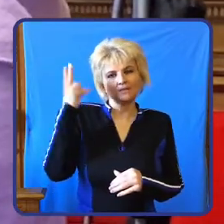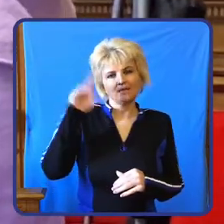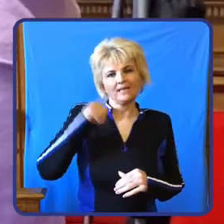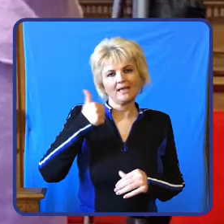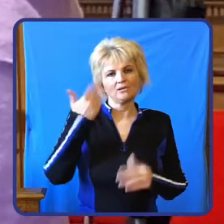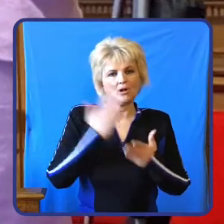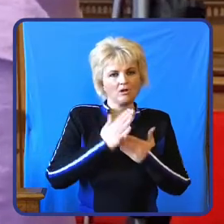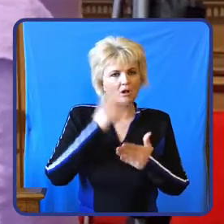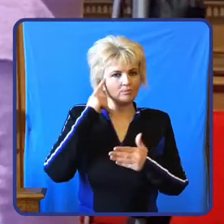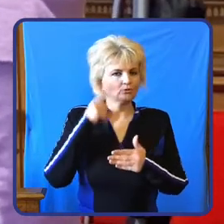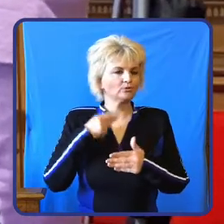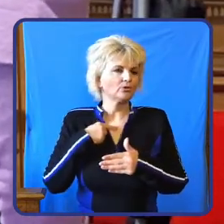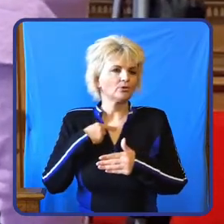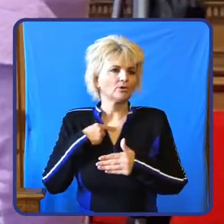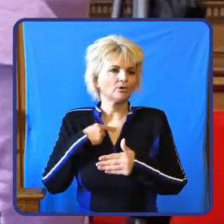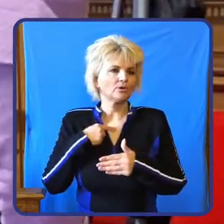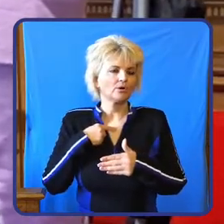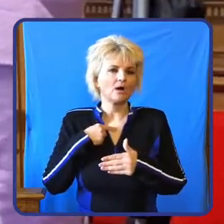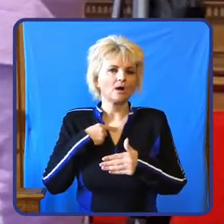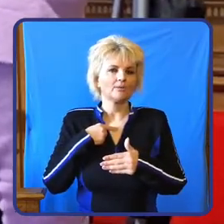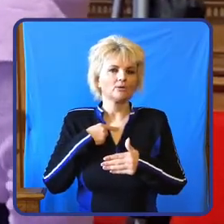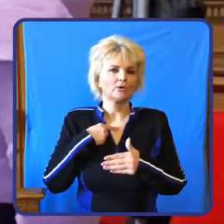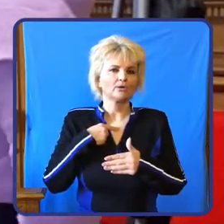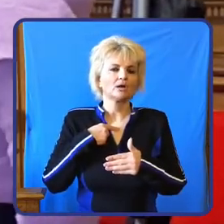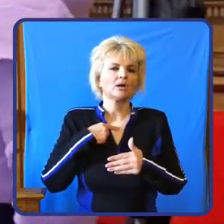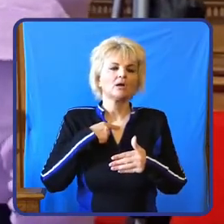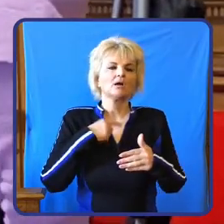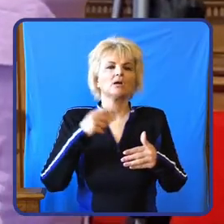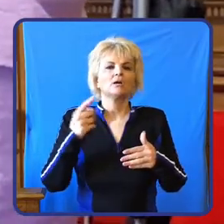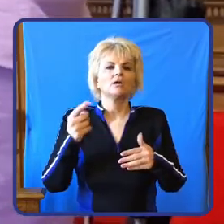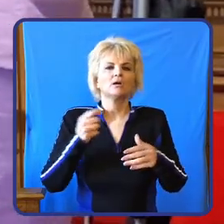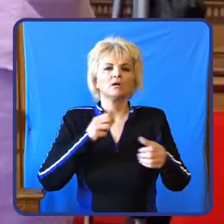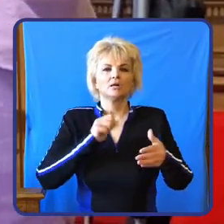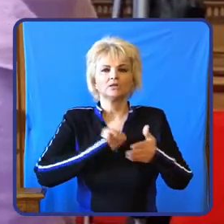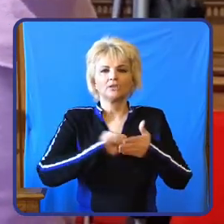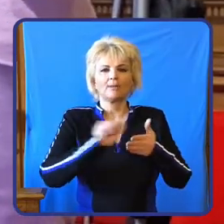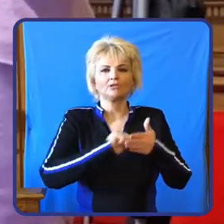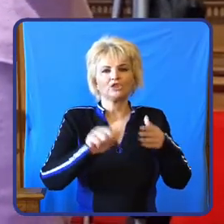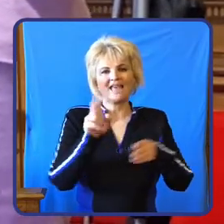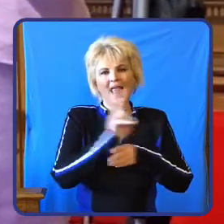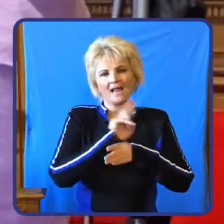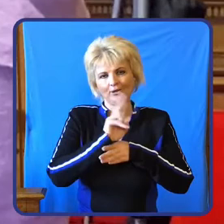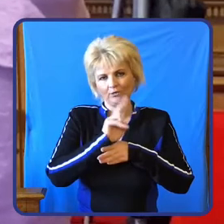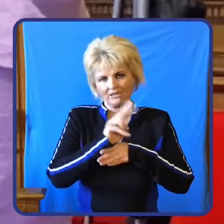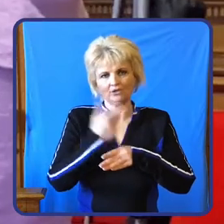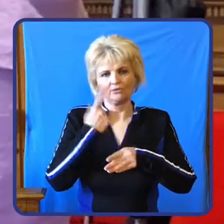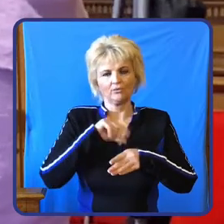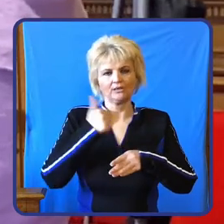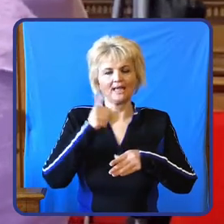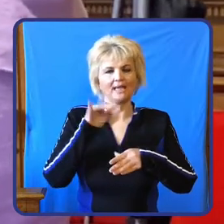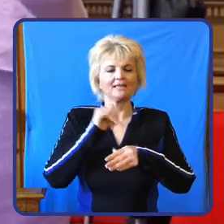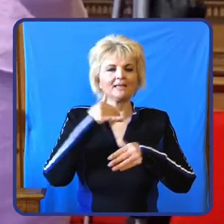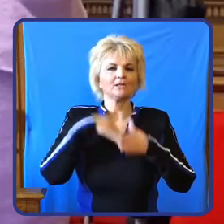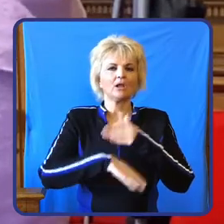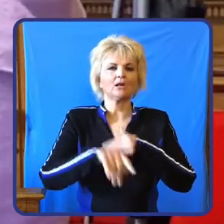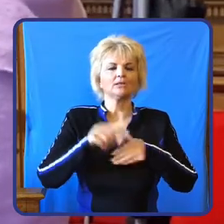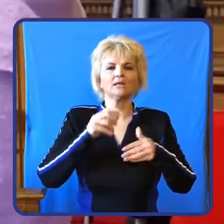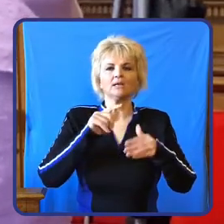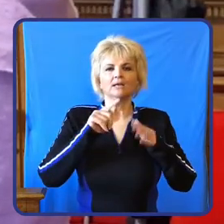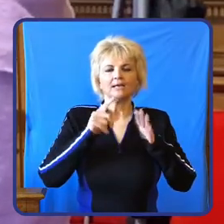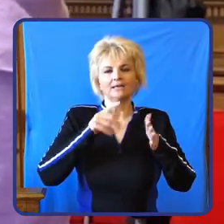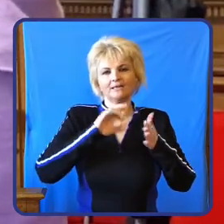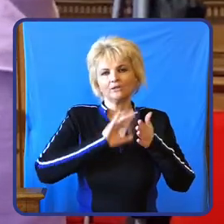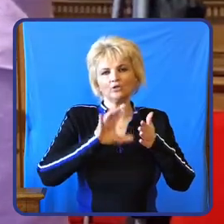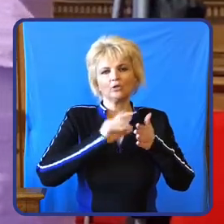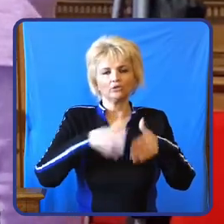tudok, amikor trafival álltak oda ki. Egy délelőtt alatt 7 gyorshajtót fogtak, tehát nem éjszaka, meg este,